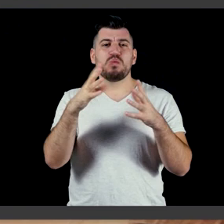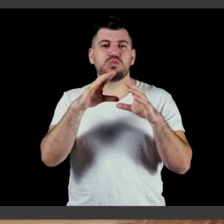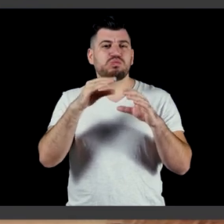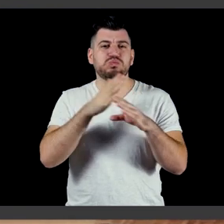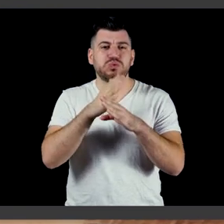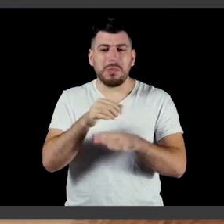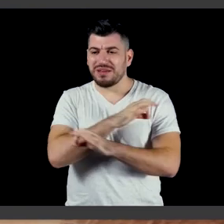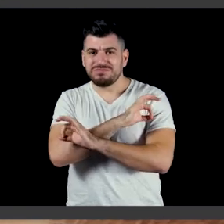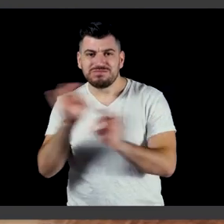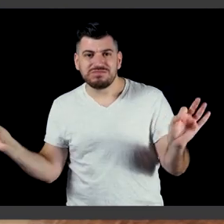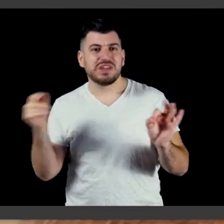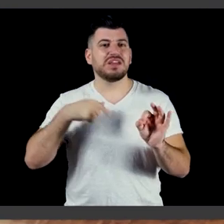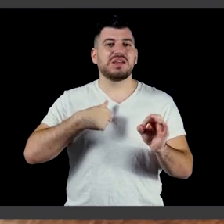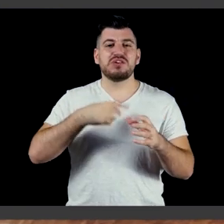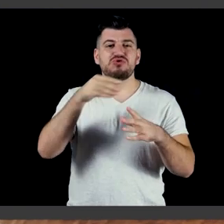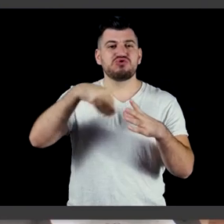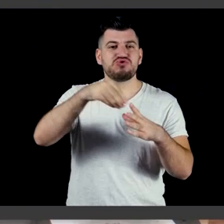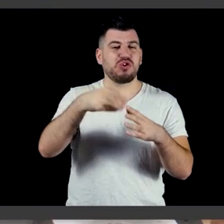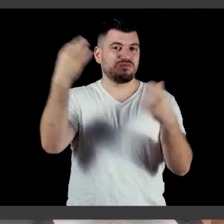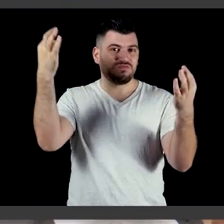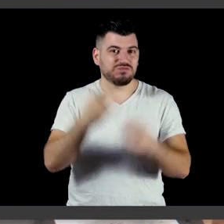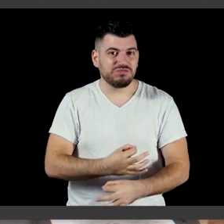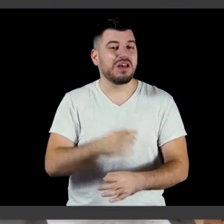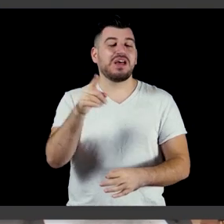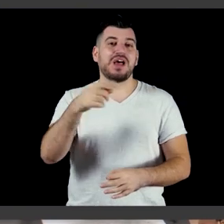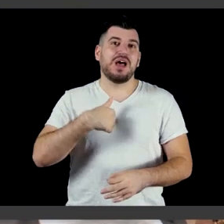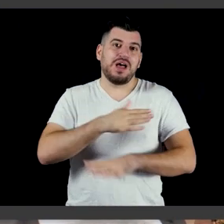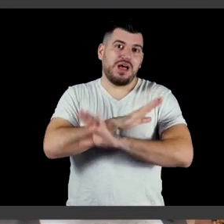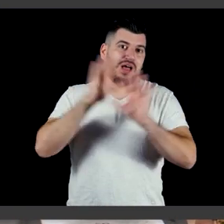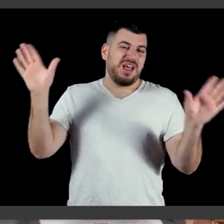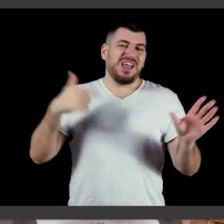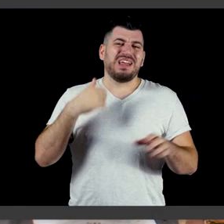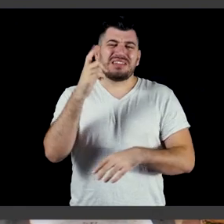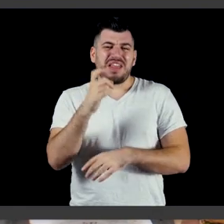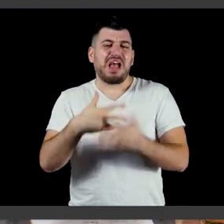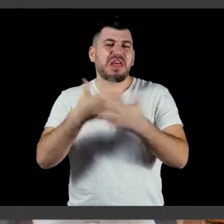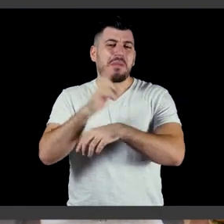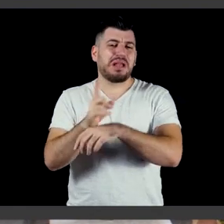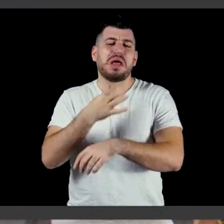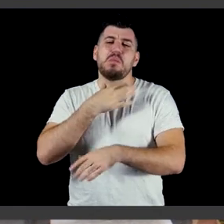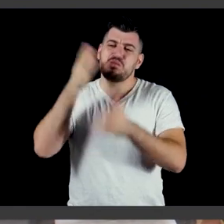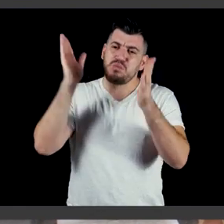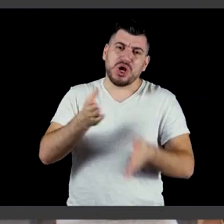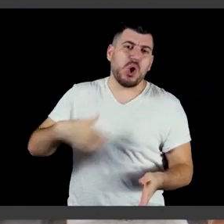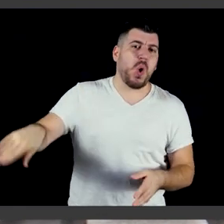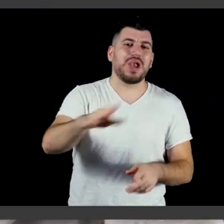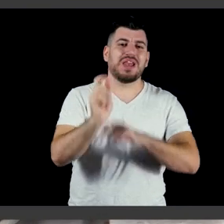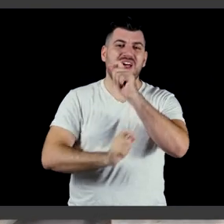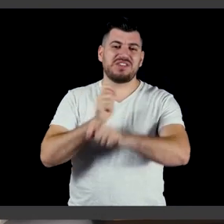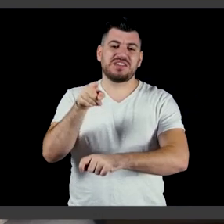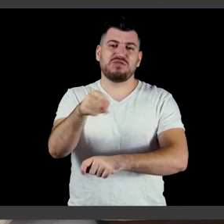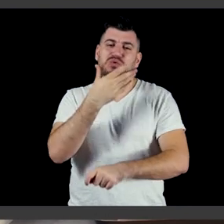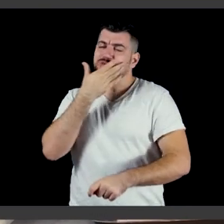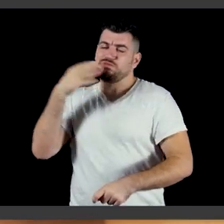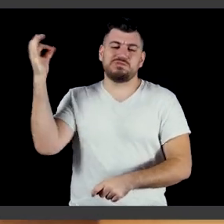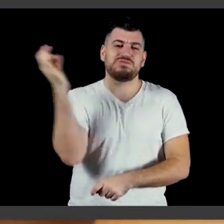τραγανό. Η σως μέσα είναι πάρα πολύ ζουμερή. Παναγία μου, όλοι μπορείτε σε 10 με 15 λεπτά να φτιάξετε αυτό το